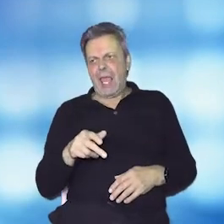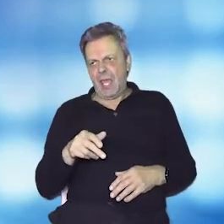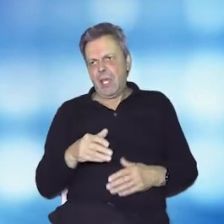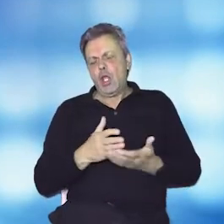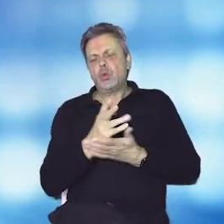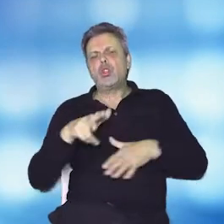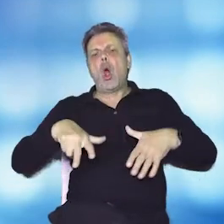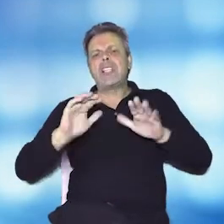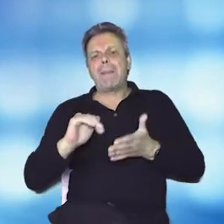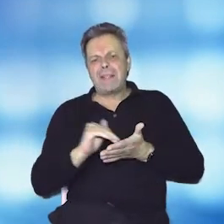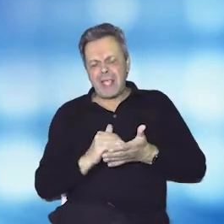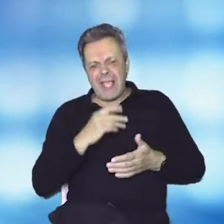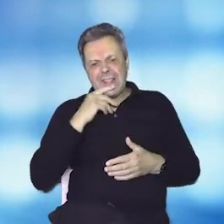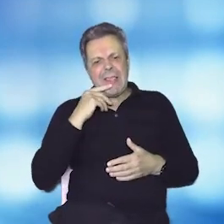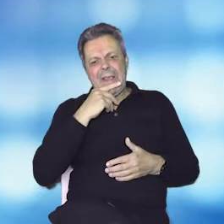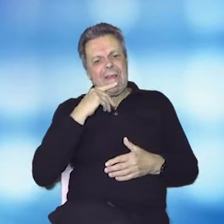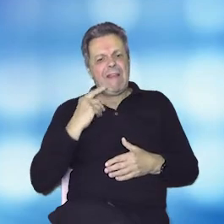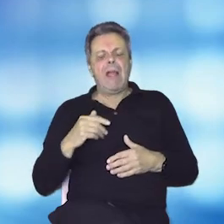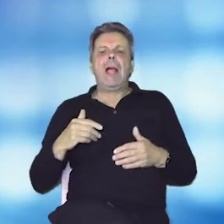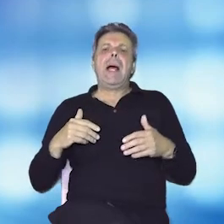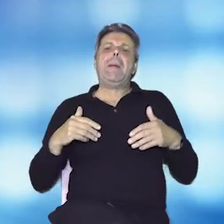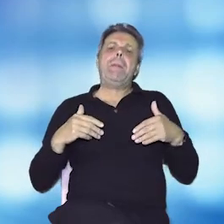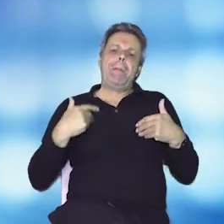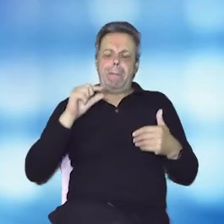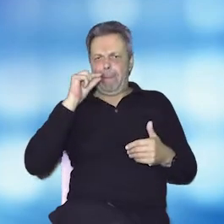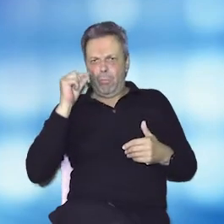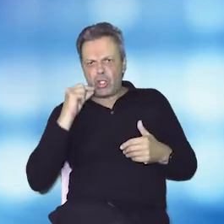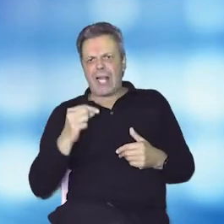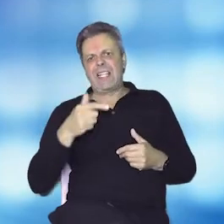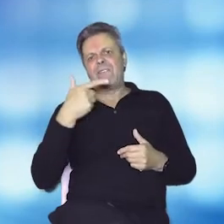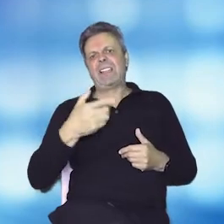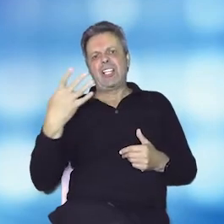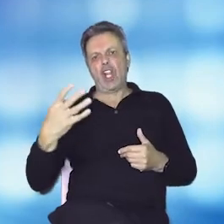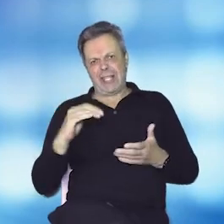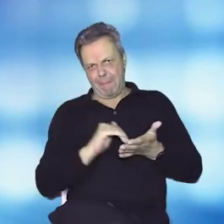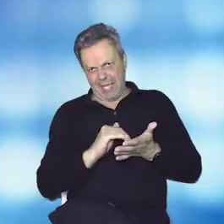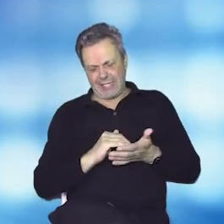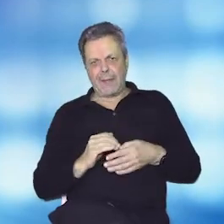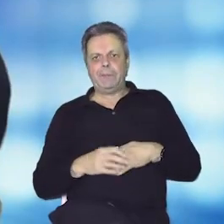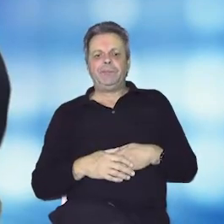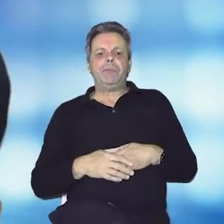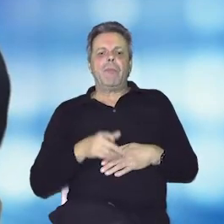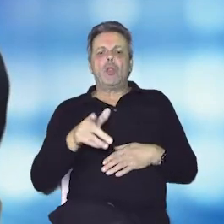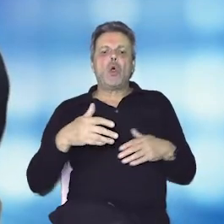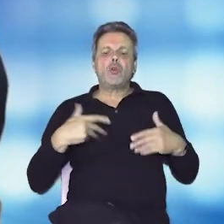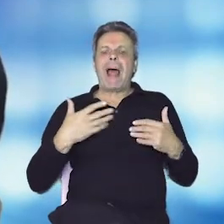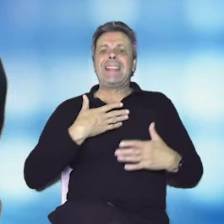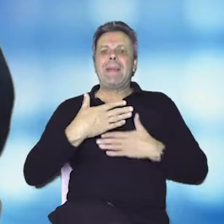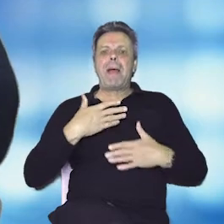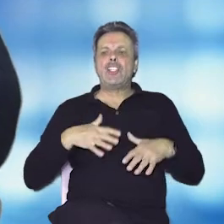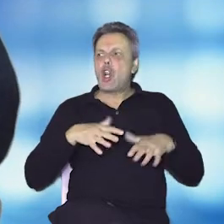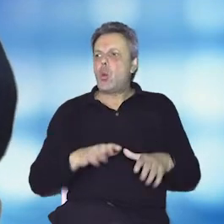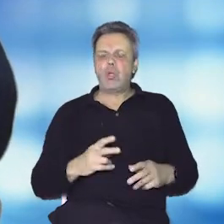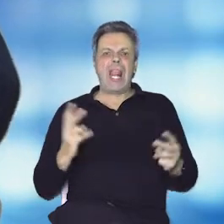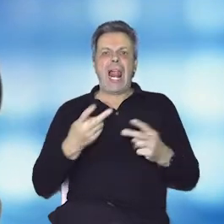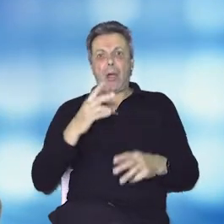18 mjeseci, dok mladići služe 24 mjeseca. To su mladi, simpatični ljudi,